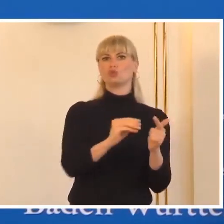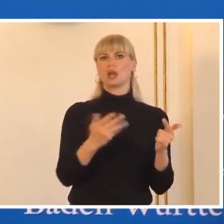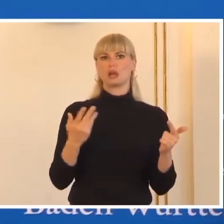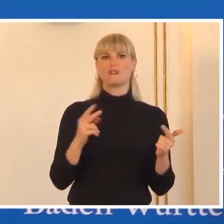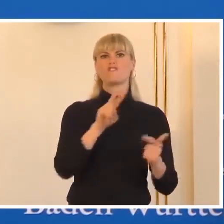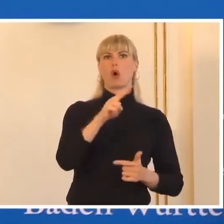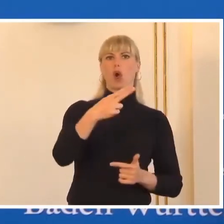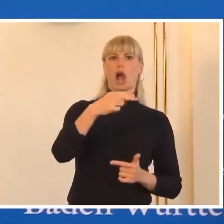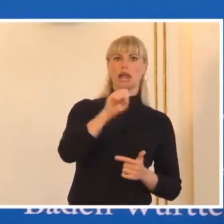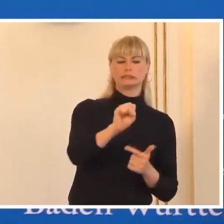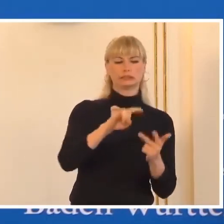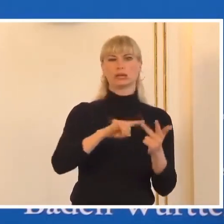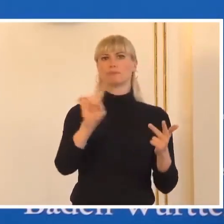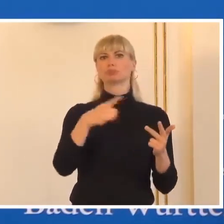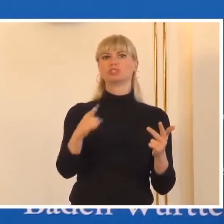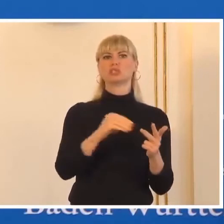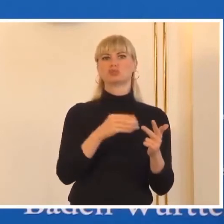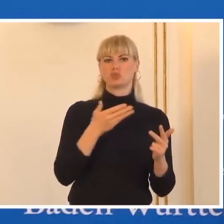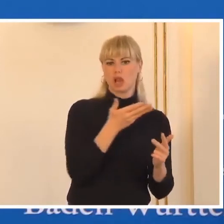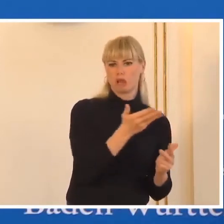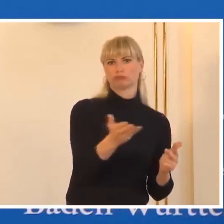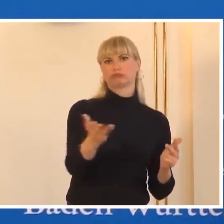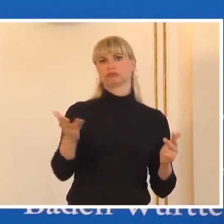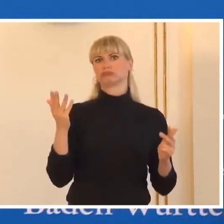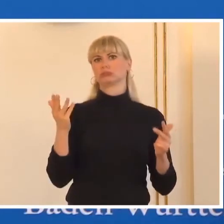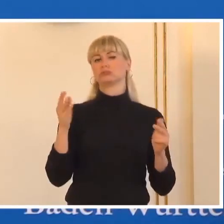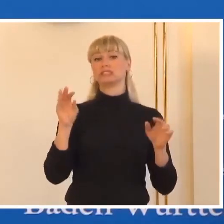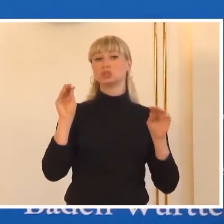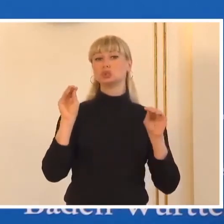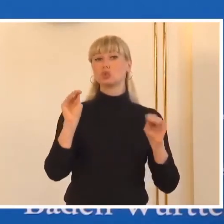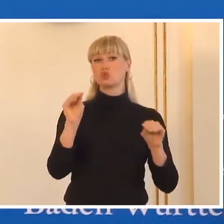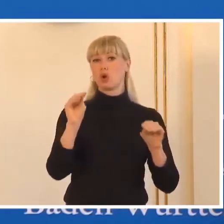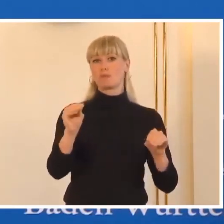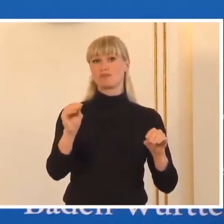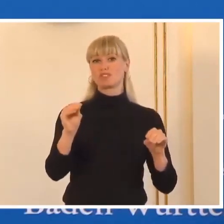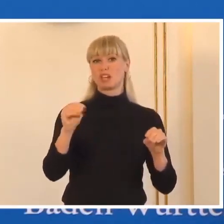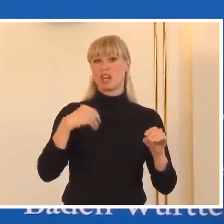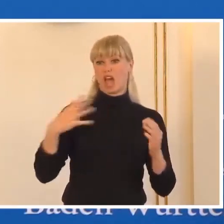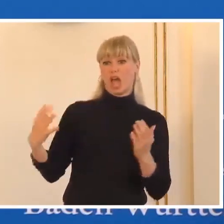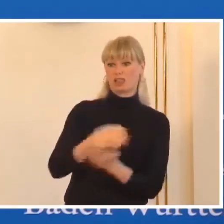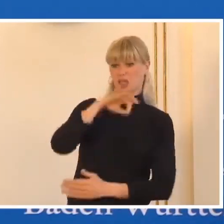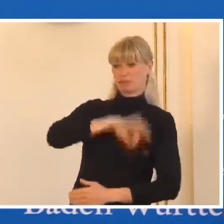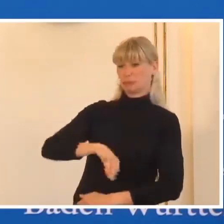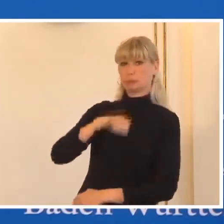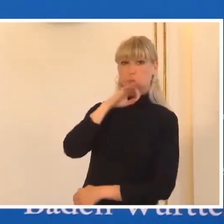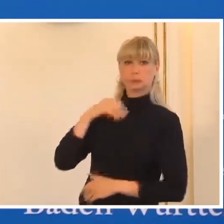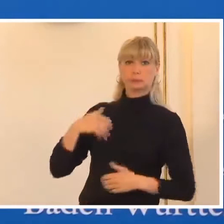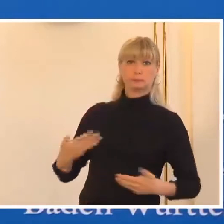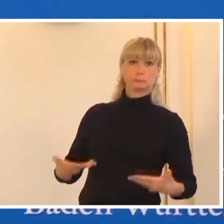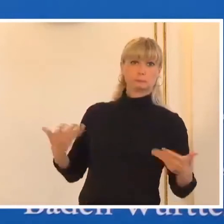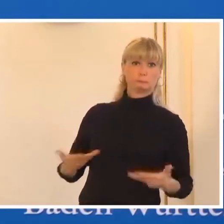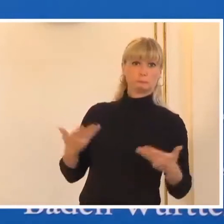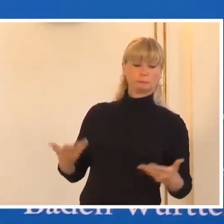die Musikschulen in Baden-Württemberg auch zukünftig, auch wenn sie keine Einnahmen derzeit erzielen